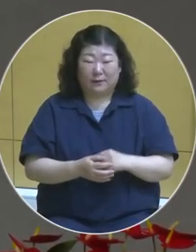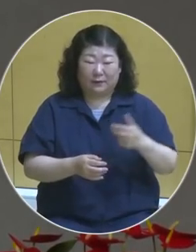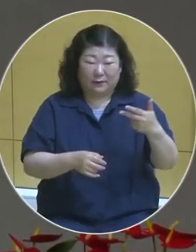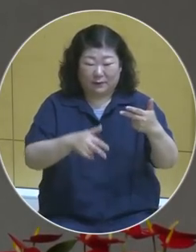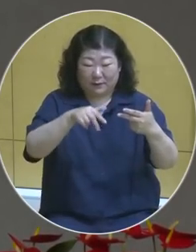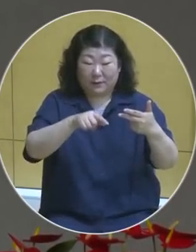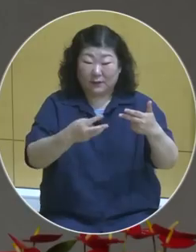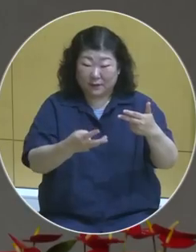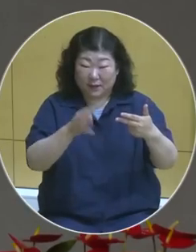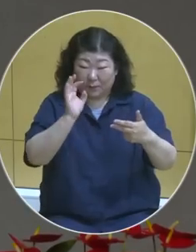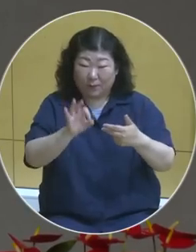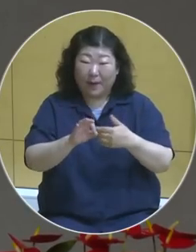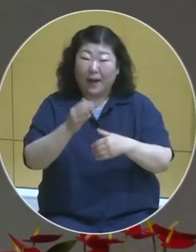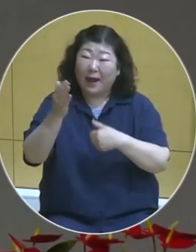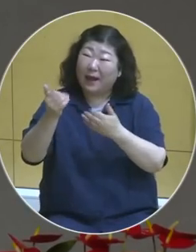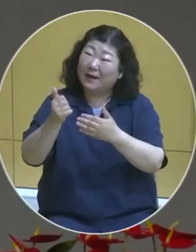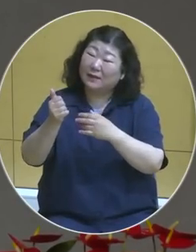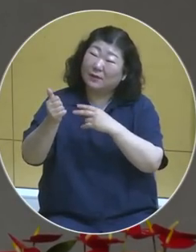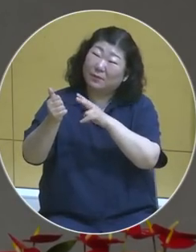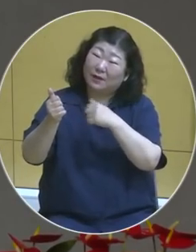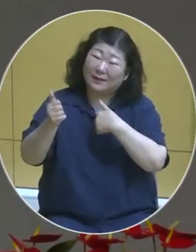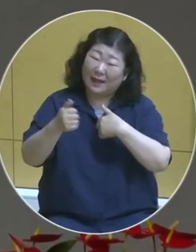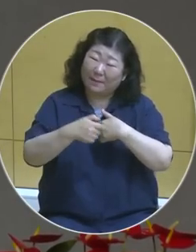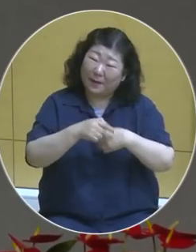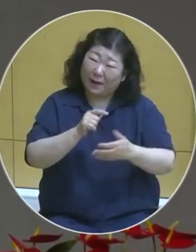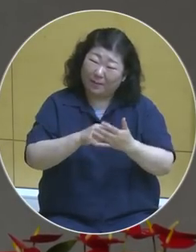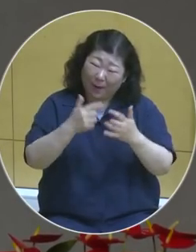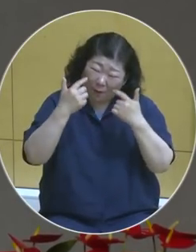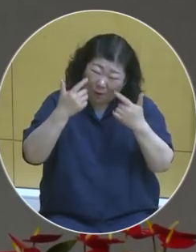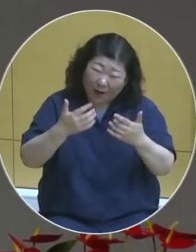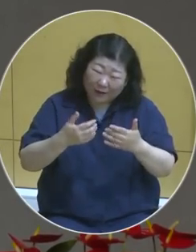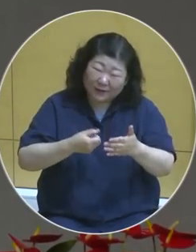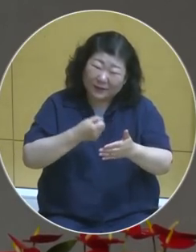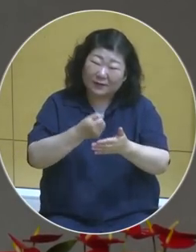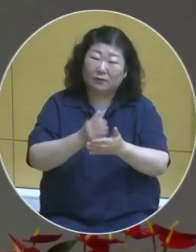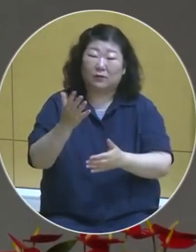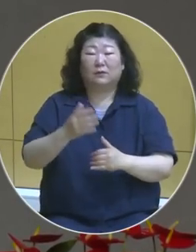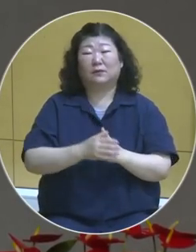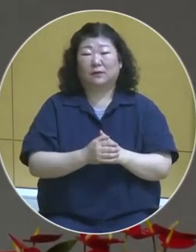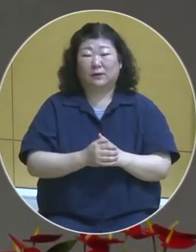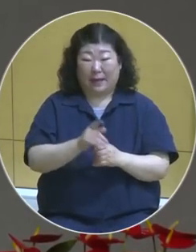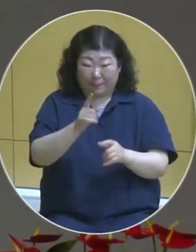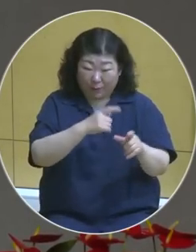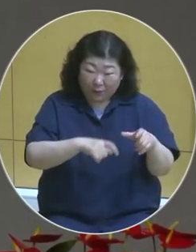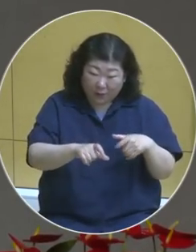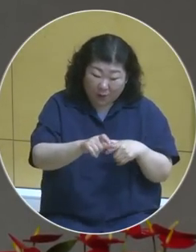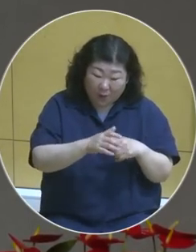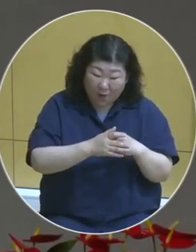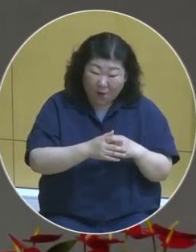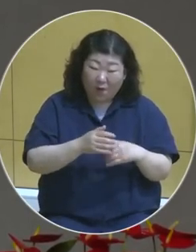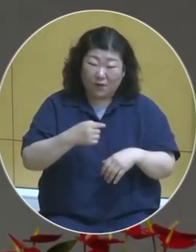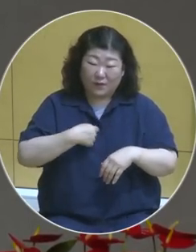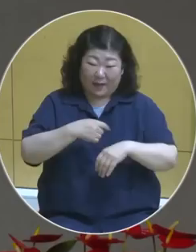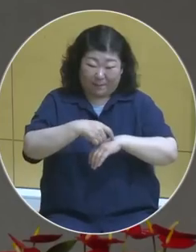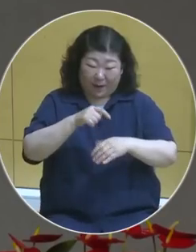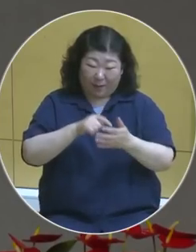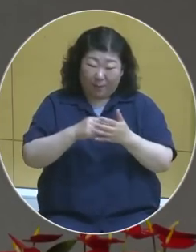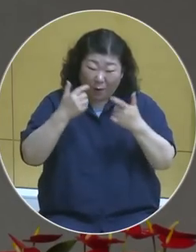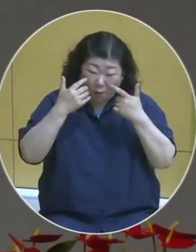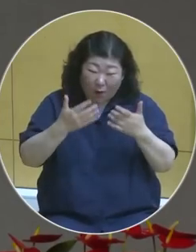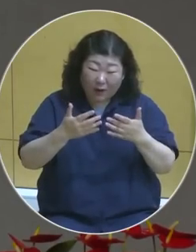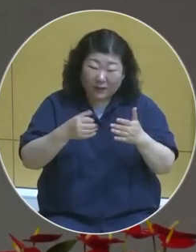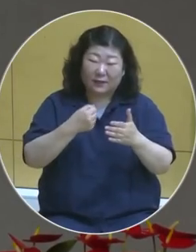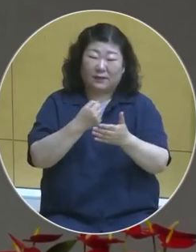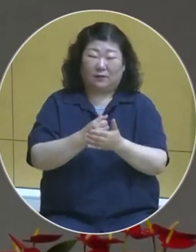보니까 여러분이 잘 아는 건 하나님이여 내 마음이 확정되었고 한 번 더 강조합니다. 내 마음이 확정되었사오니